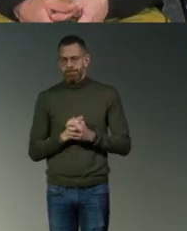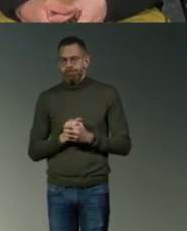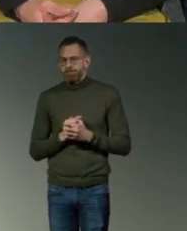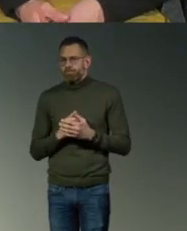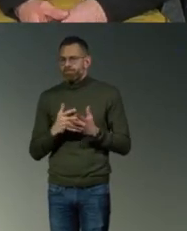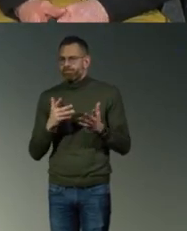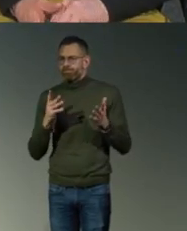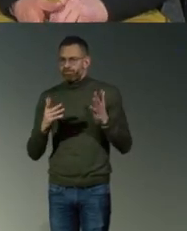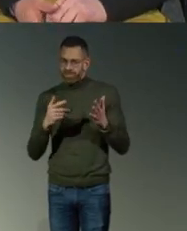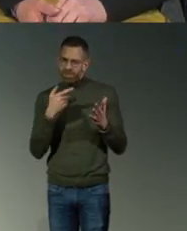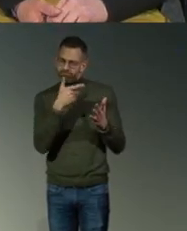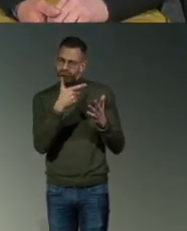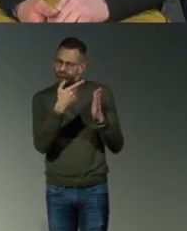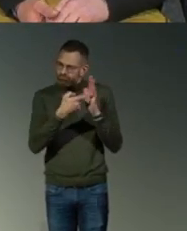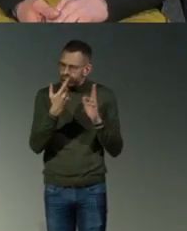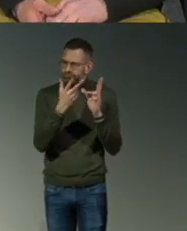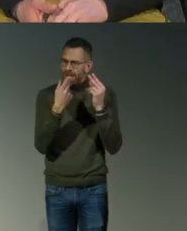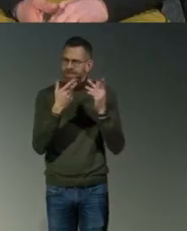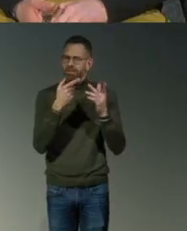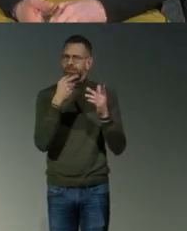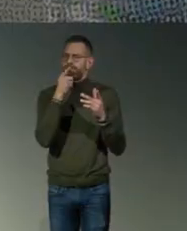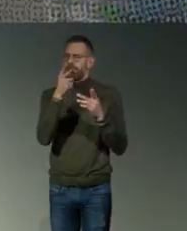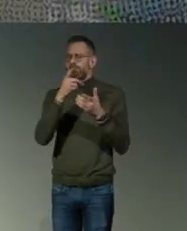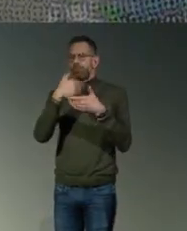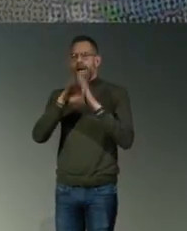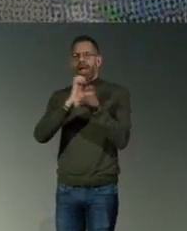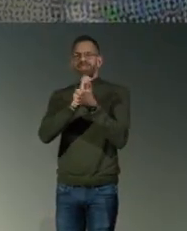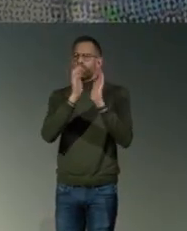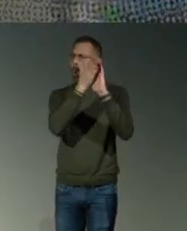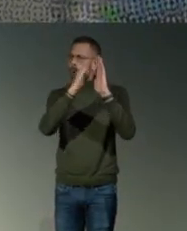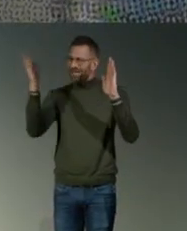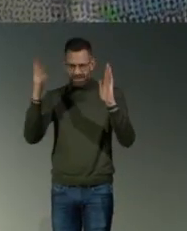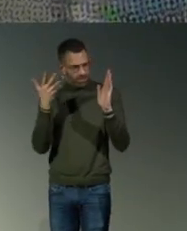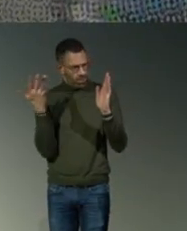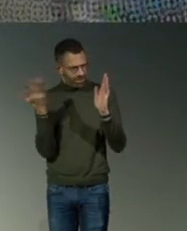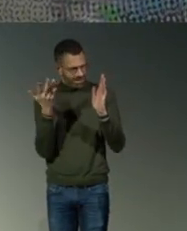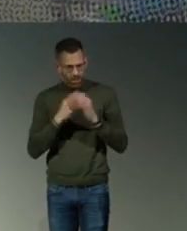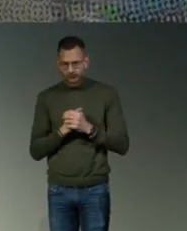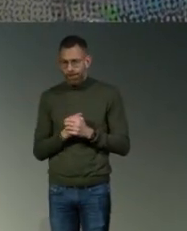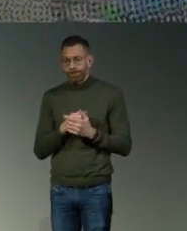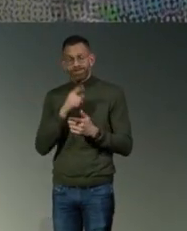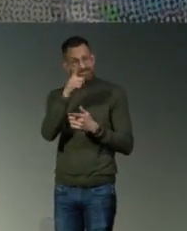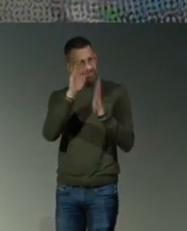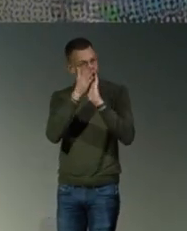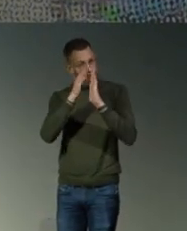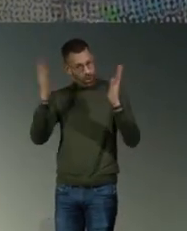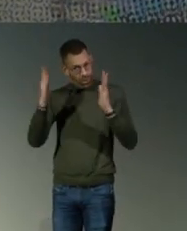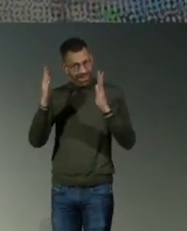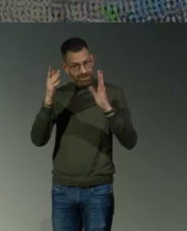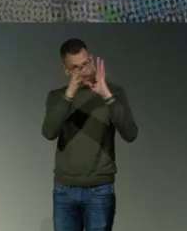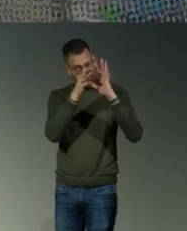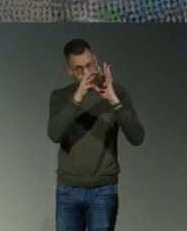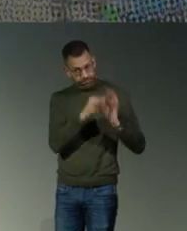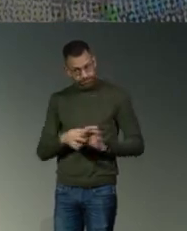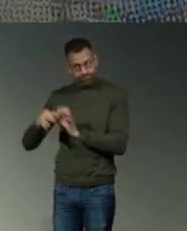peu ce qu'est cette collection, en soulignant d'abord que c'est une collection qui fonctionne à partir d'une commande,